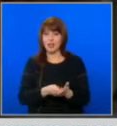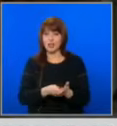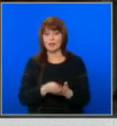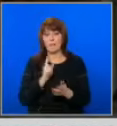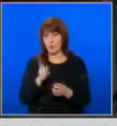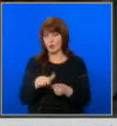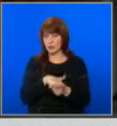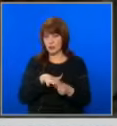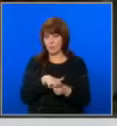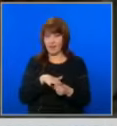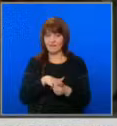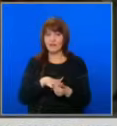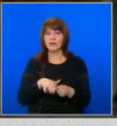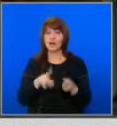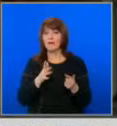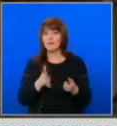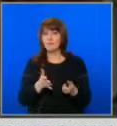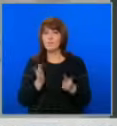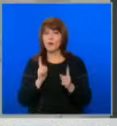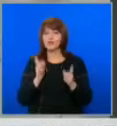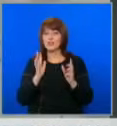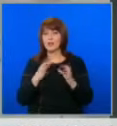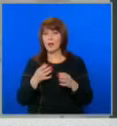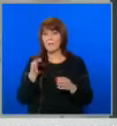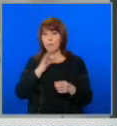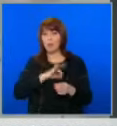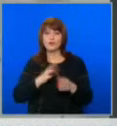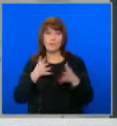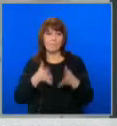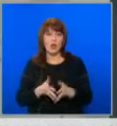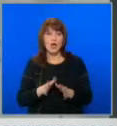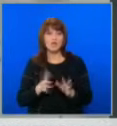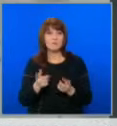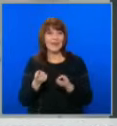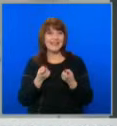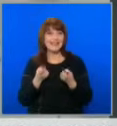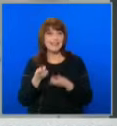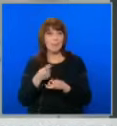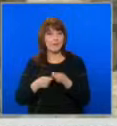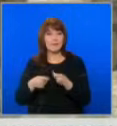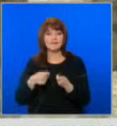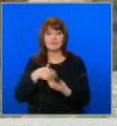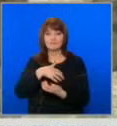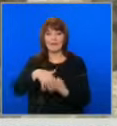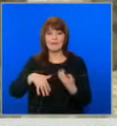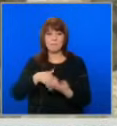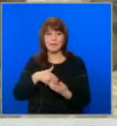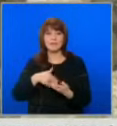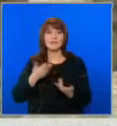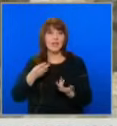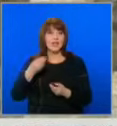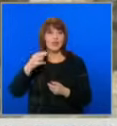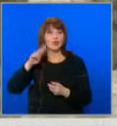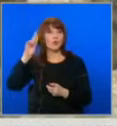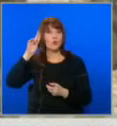оправим вие сте много лошо състояние може да станете още по-зле според гръцките бизнесмени в схемата били намесени служители от институции